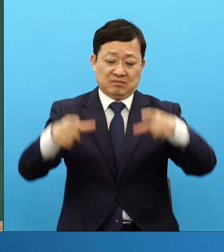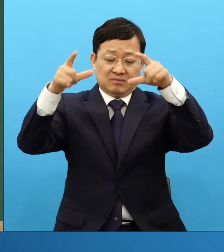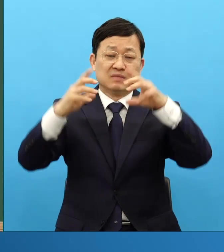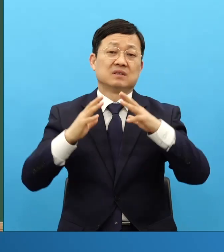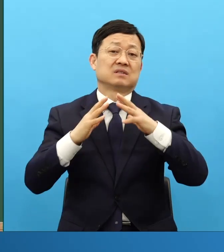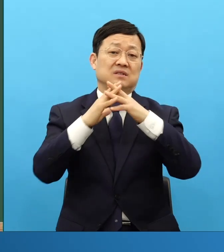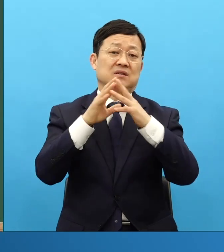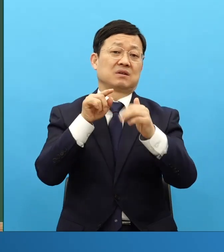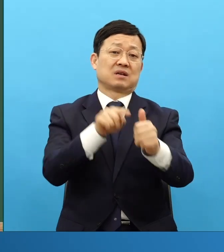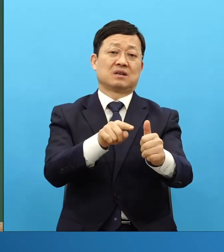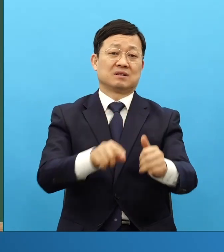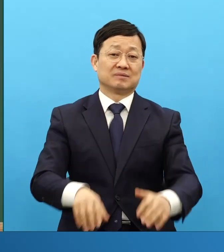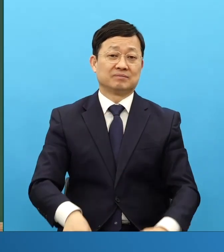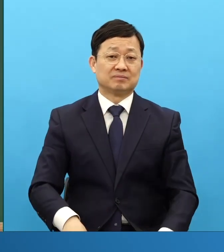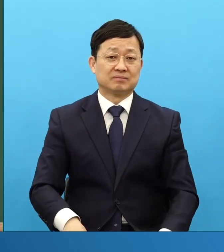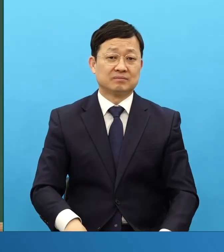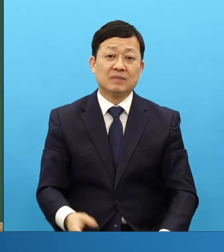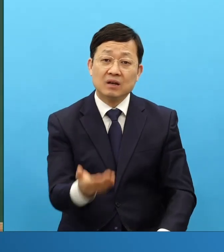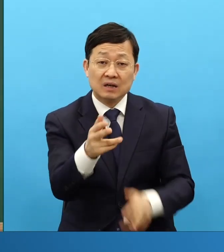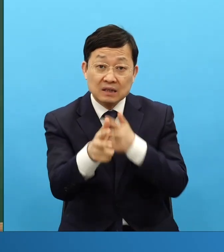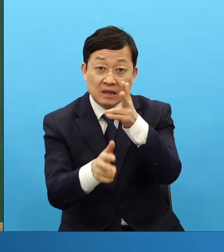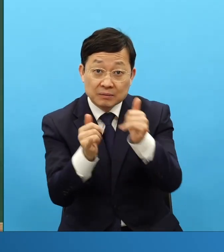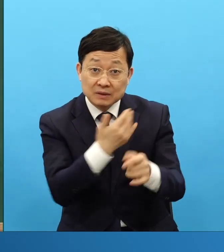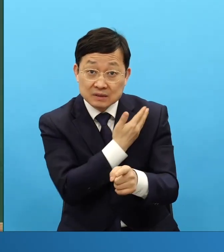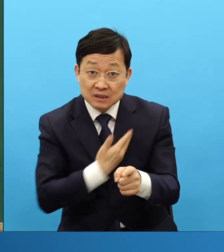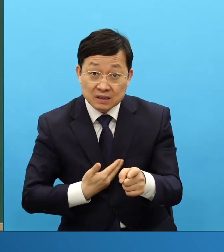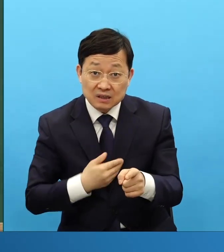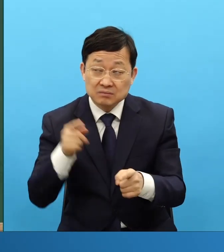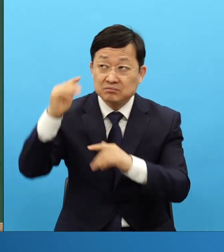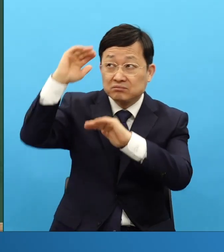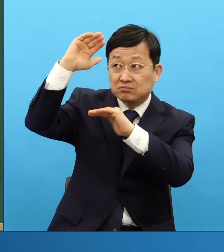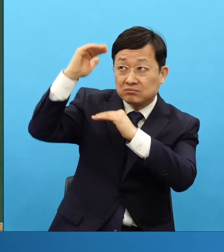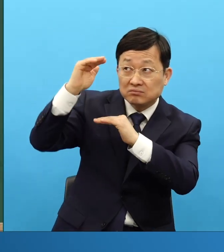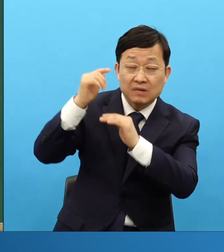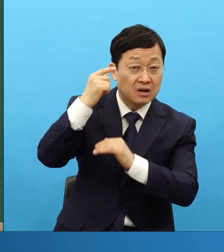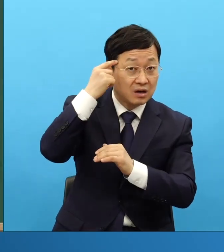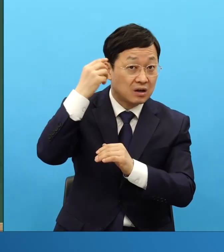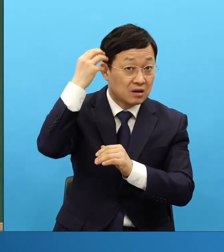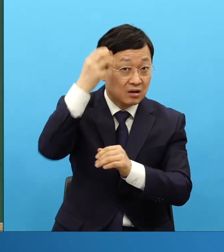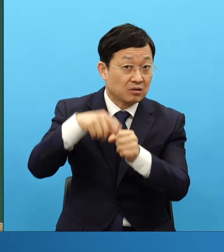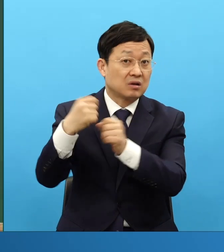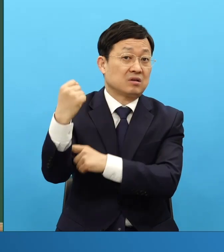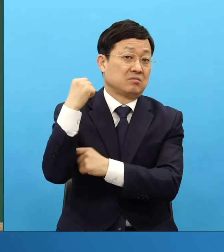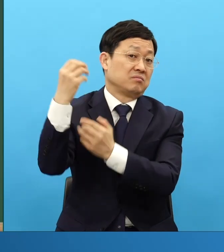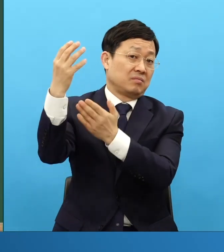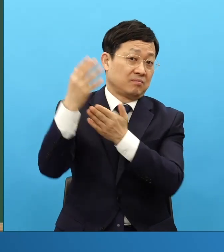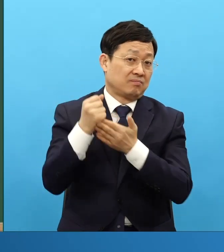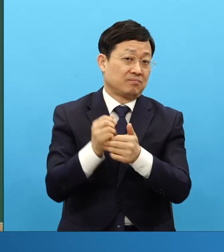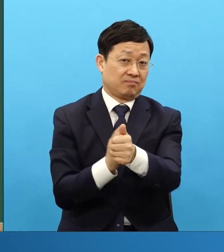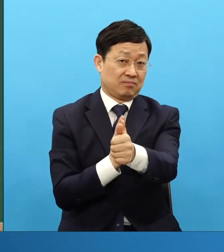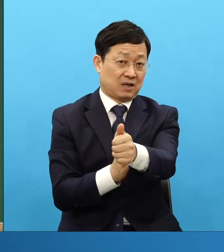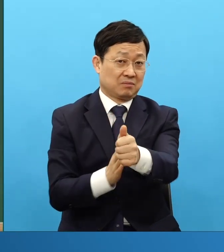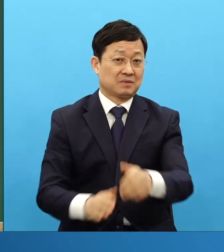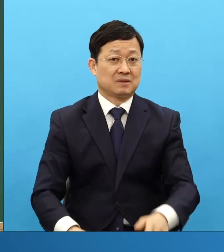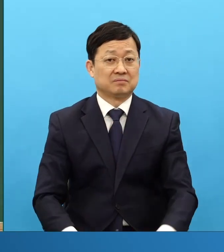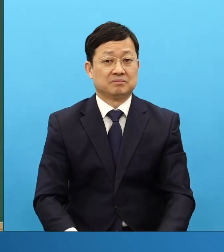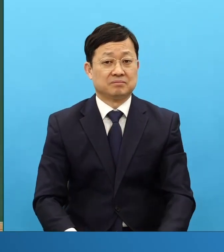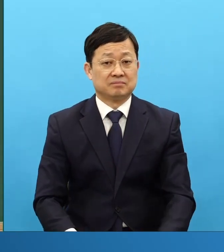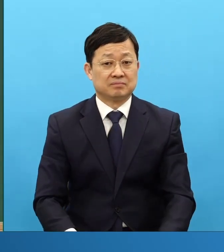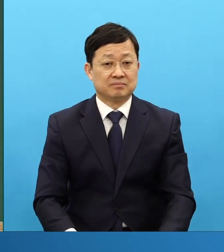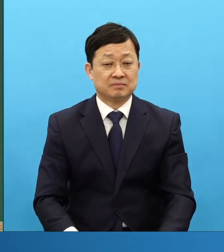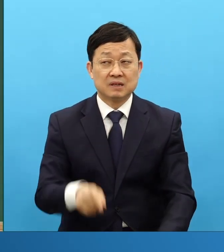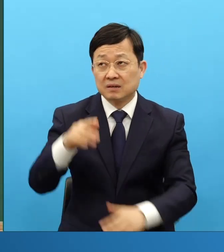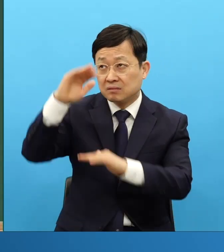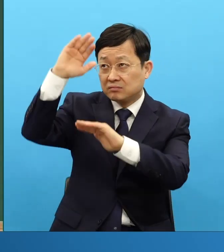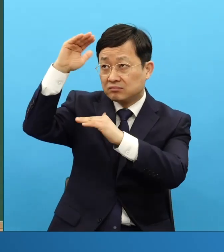꼭 영적인 힘부터 먼저 얻어야 됩니다. And so business people, you must gain spiritual power first. 이걸 알고 뜻을